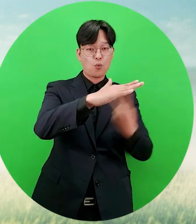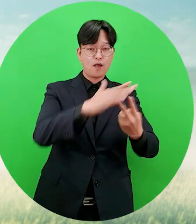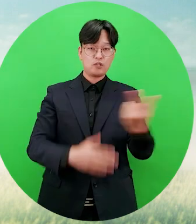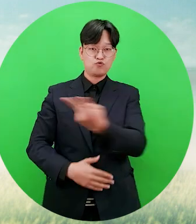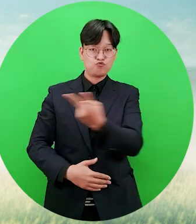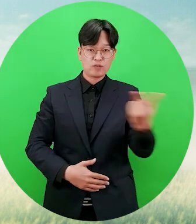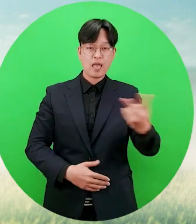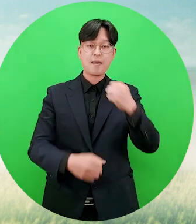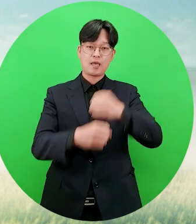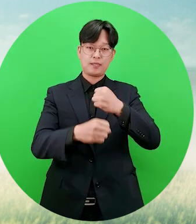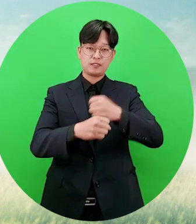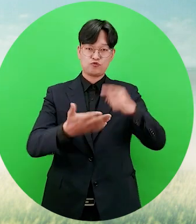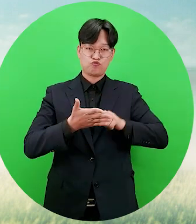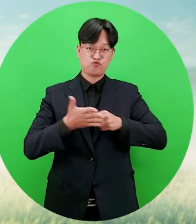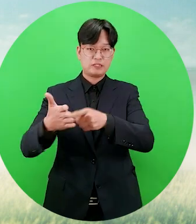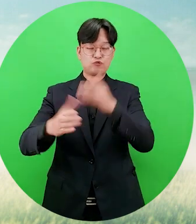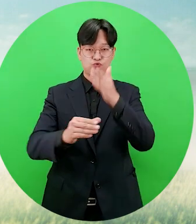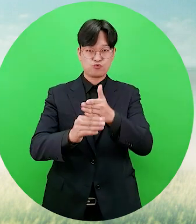건립하고자 추진하고 있습니다.